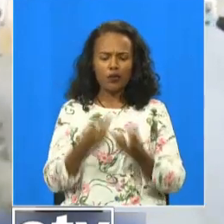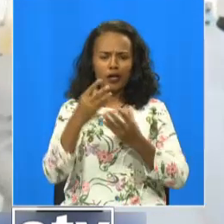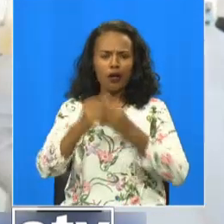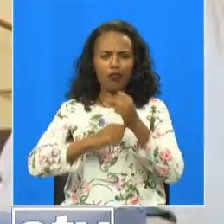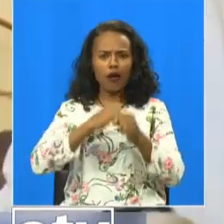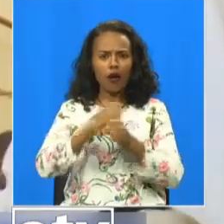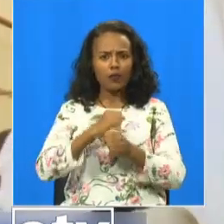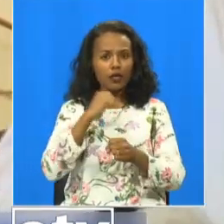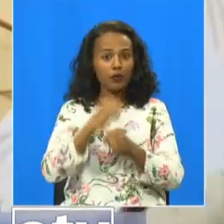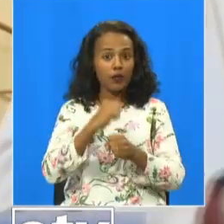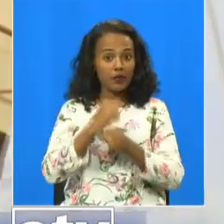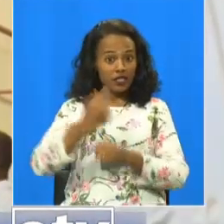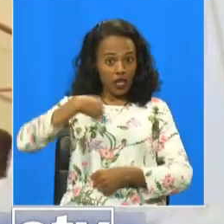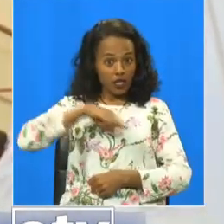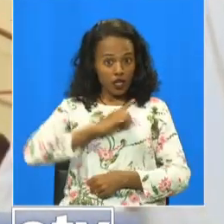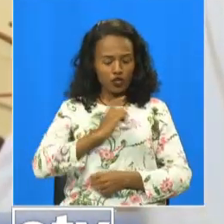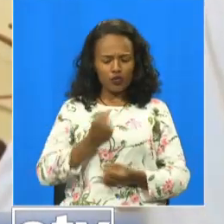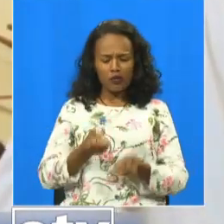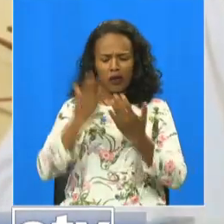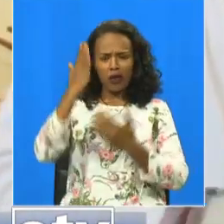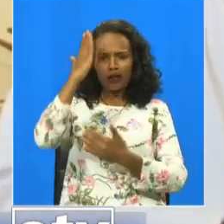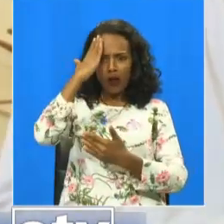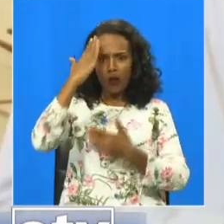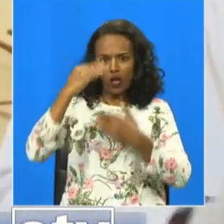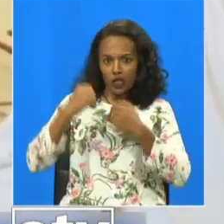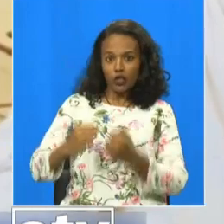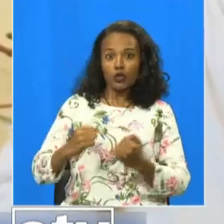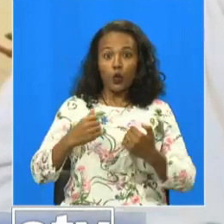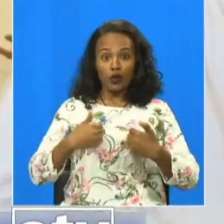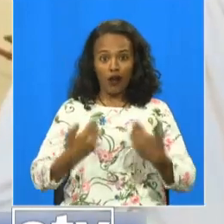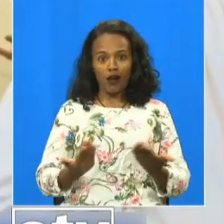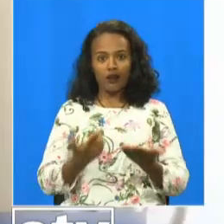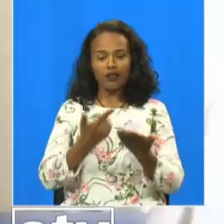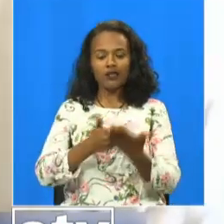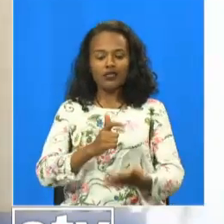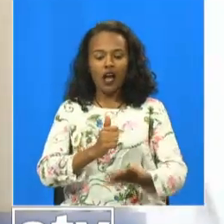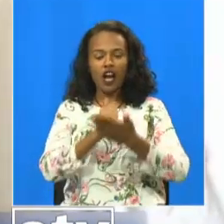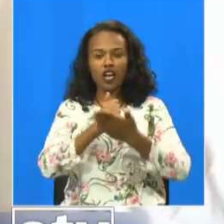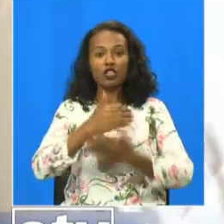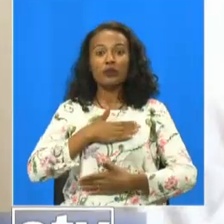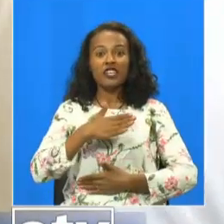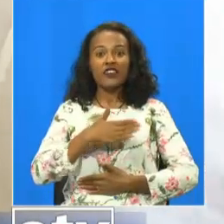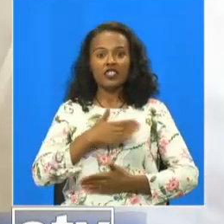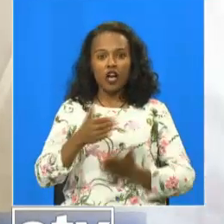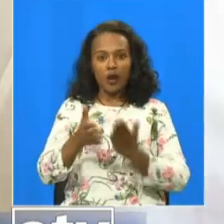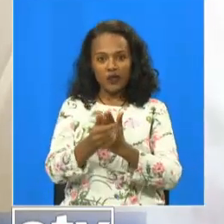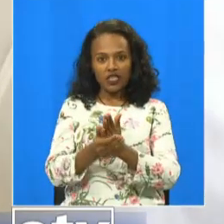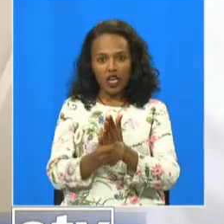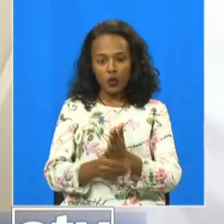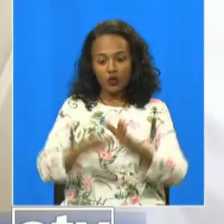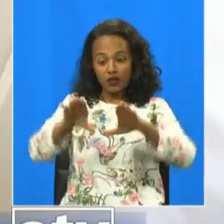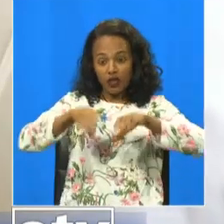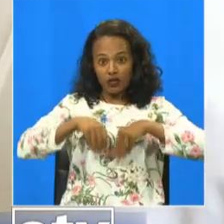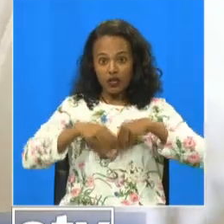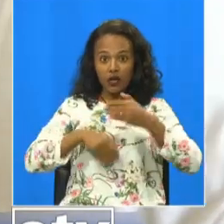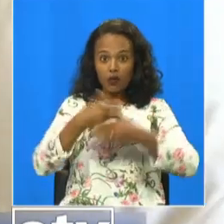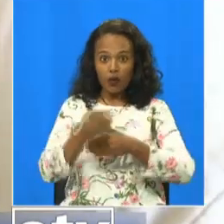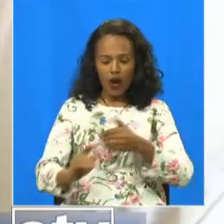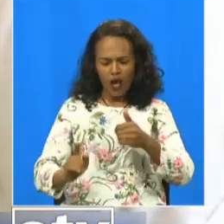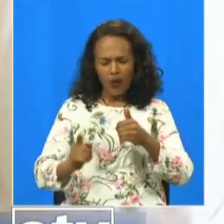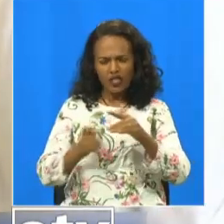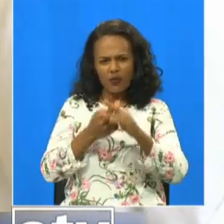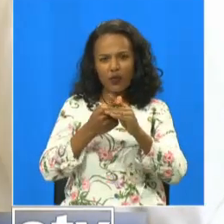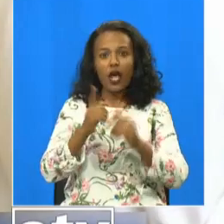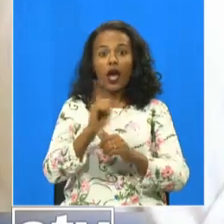አመታት በመስራታችን በርካታ ዕውቀትና ክህሎት አለን። እነዚህ አጋዥ መተንፈሻ መሳሪያዎች ከተረከብን በኋላ መጀመሪያ